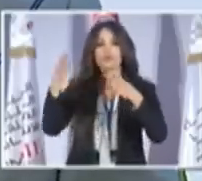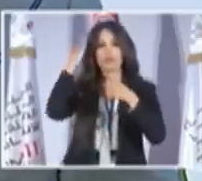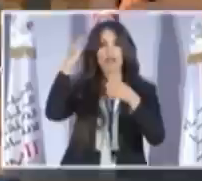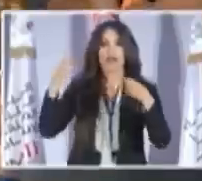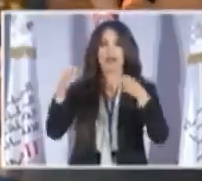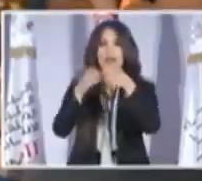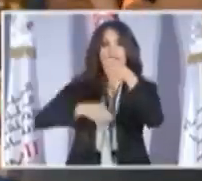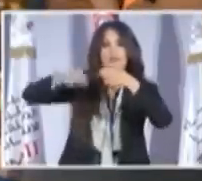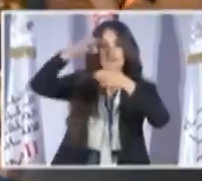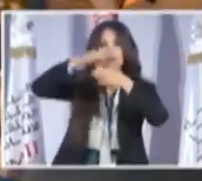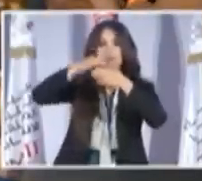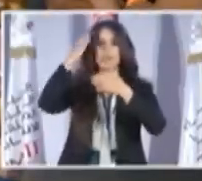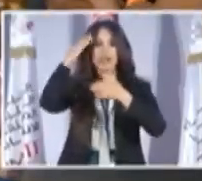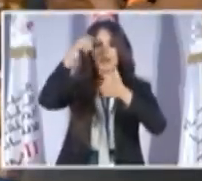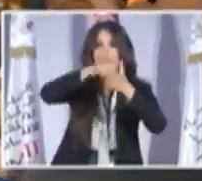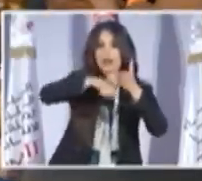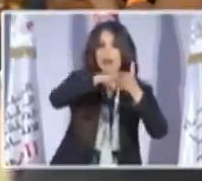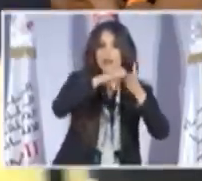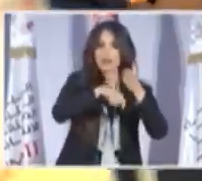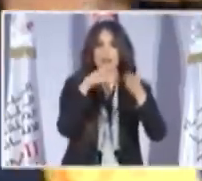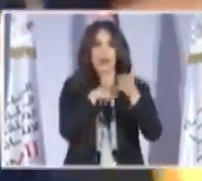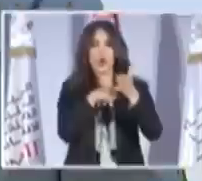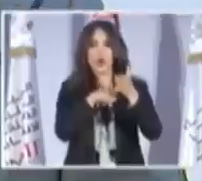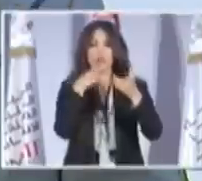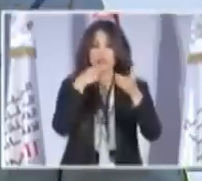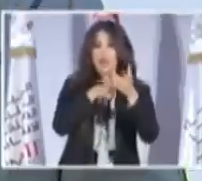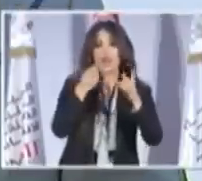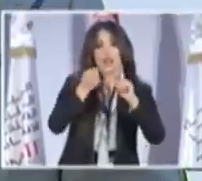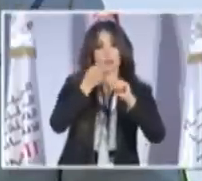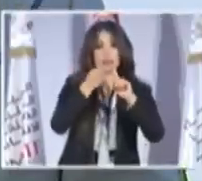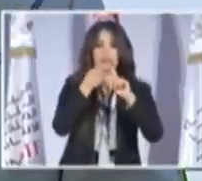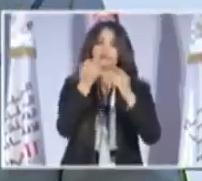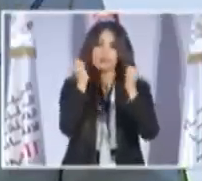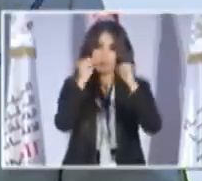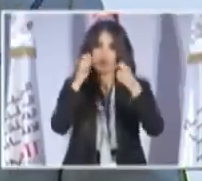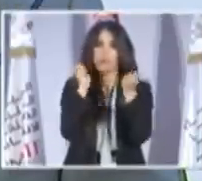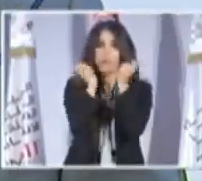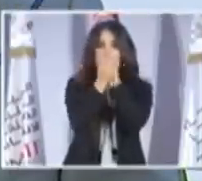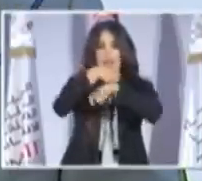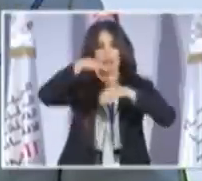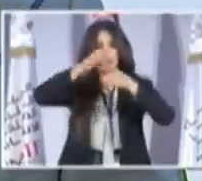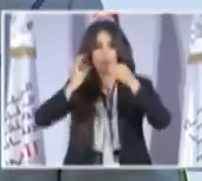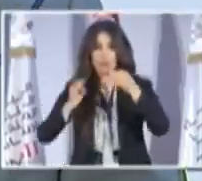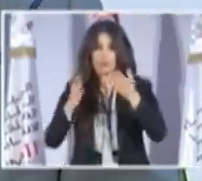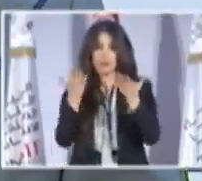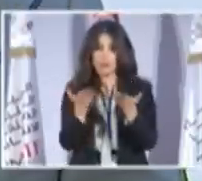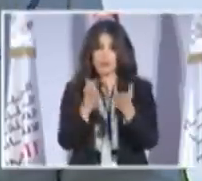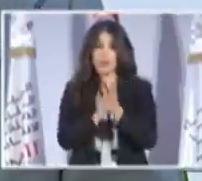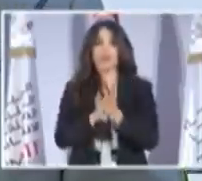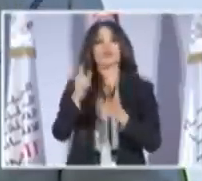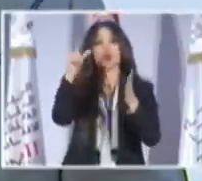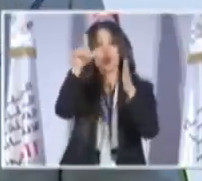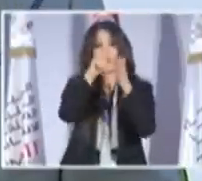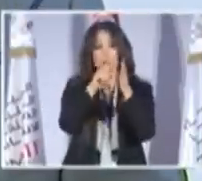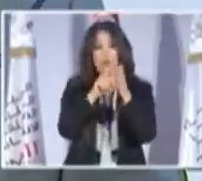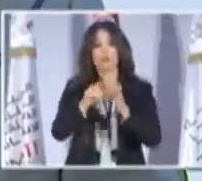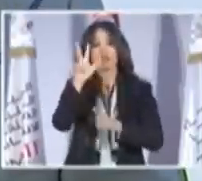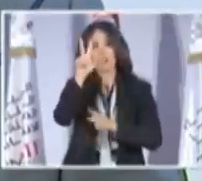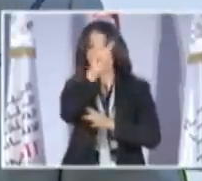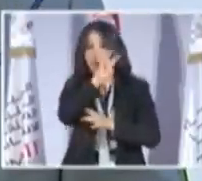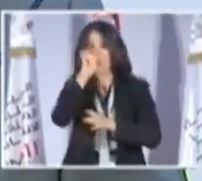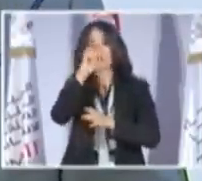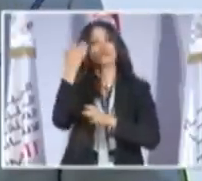المخالفات كانت حاسمه وجوهريه في تغيير النتائج فانه الفاصل ثلاثه واربعين يخول الهيئه